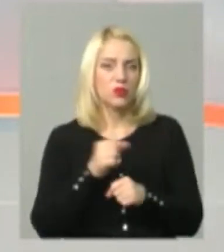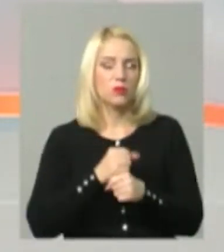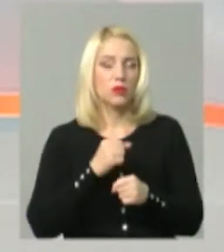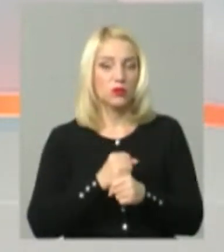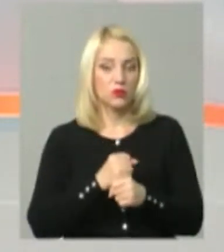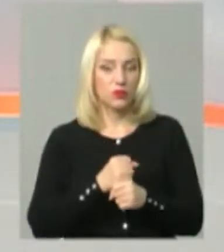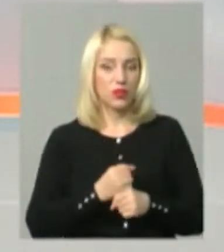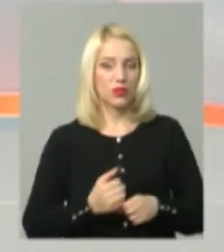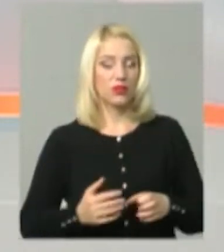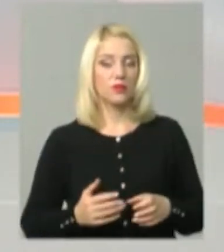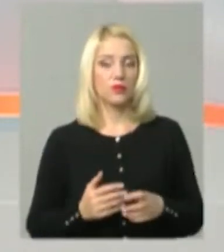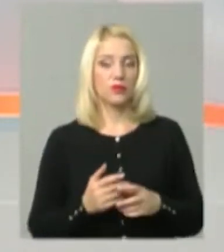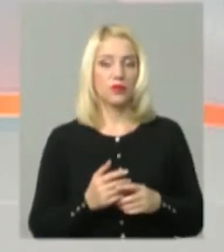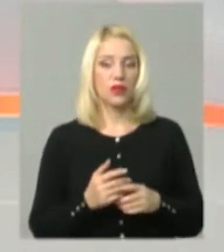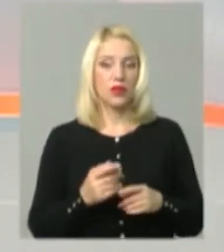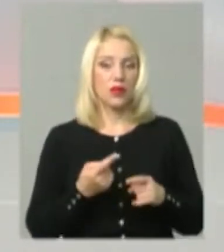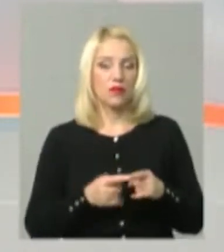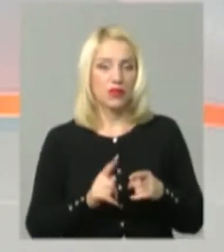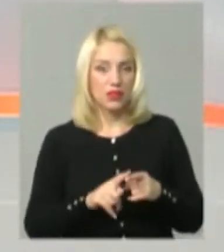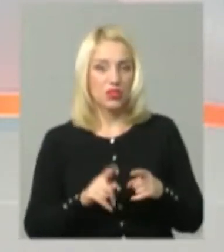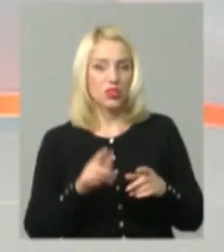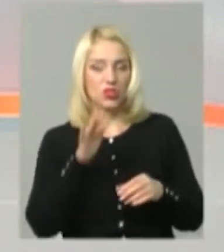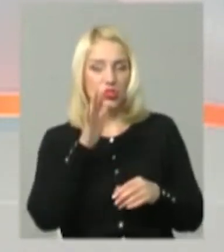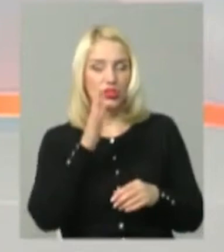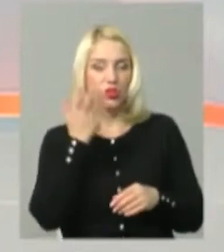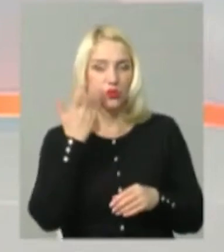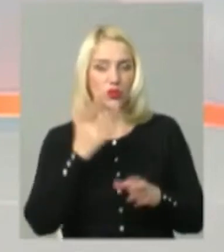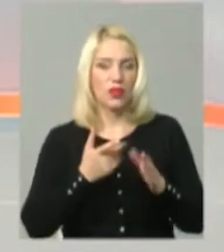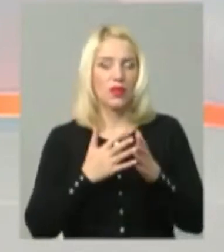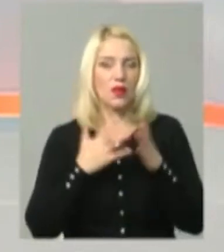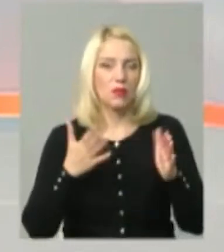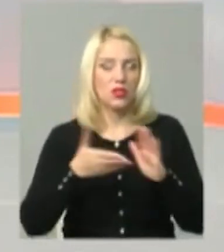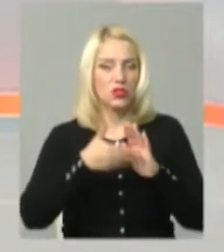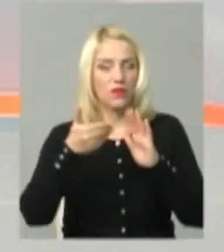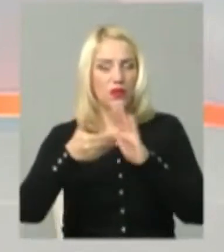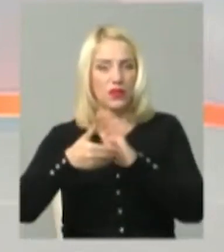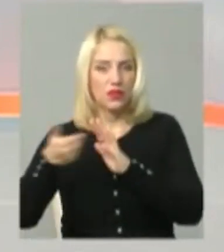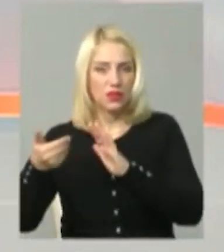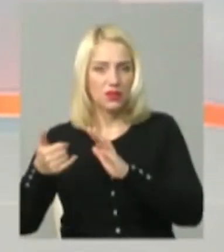найбільш такі часи, де більша кількість викликів і за